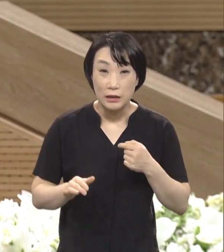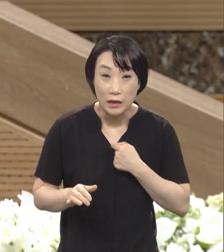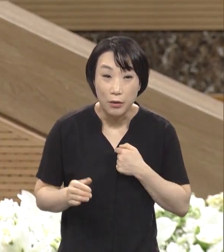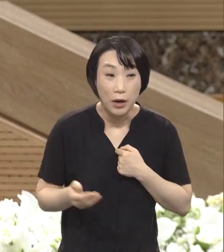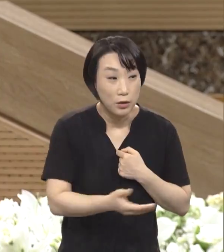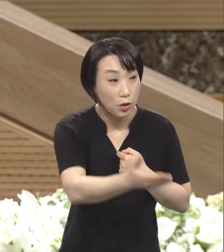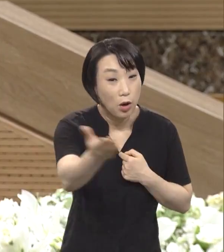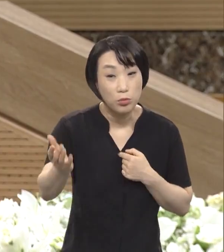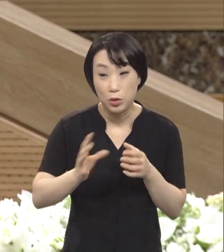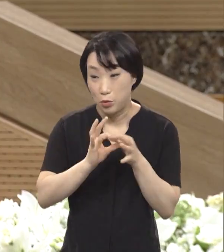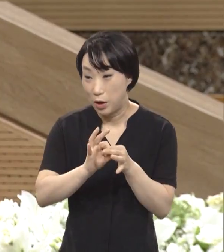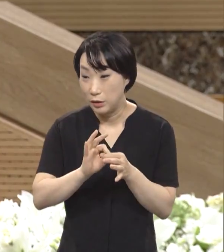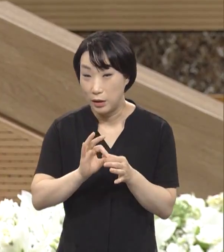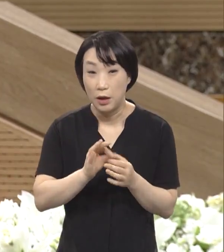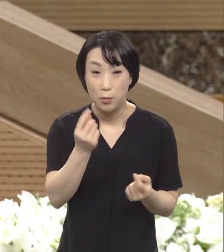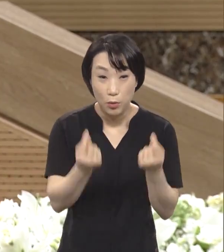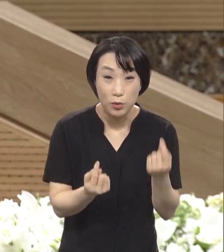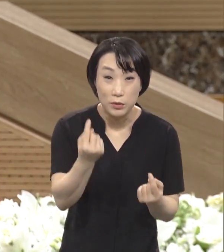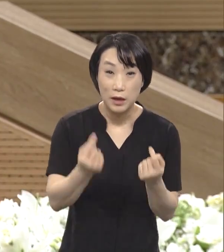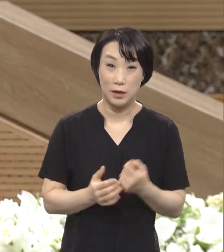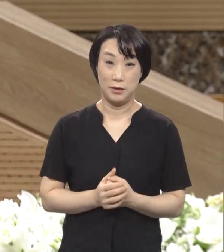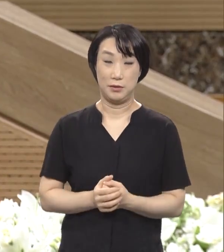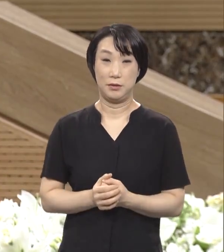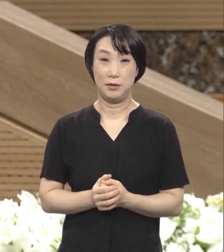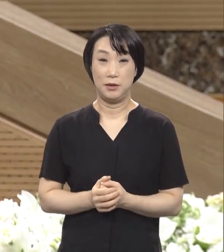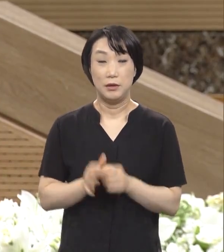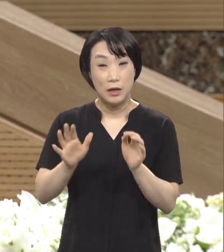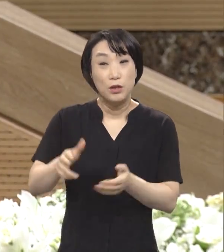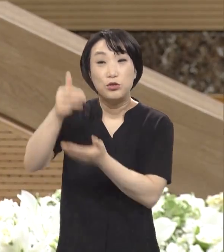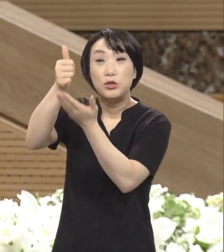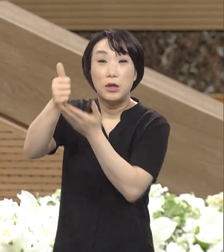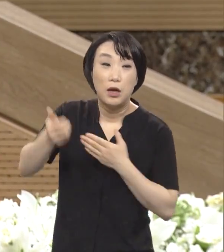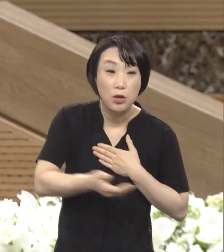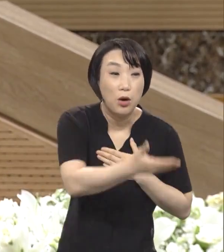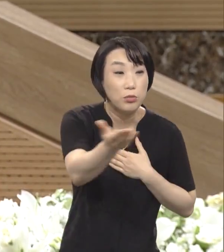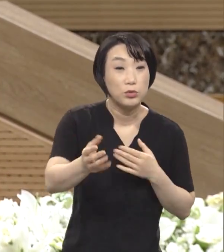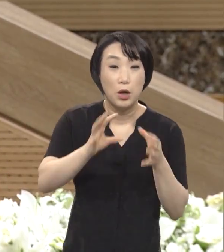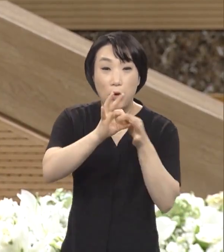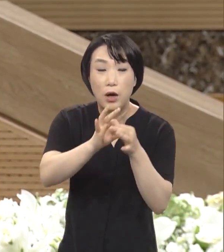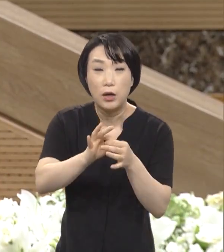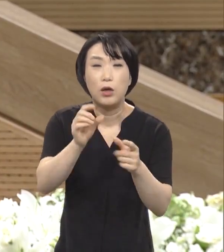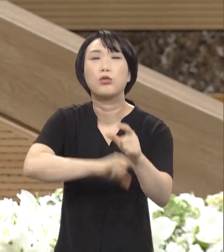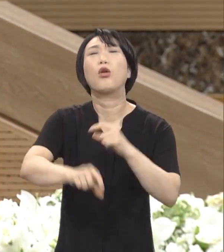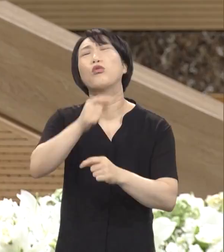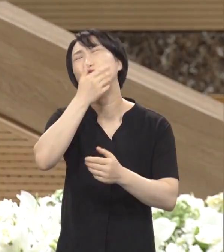나와 여러분의 관계보다 주님과 여러분의 관계는